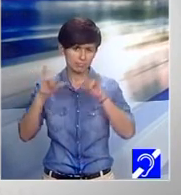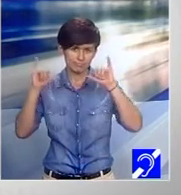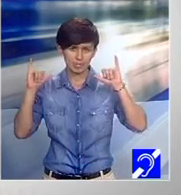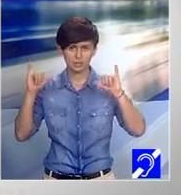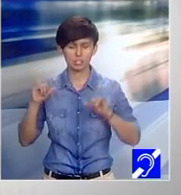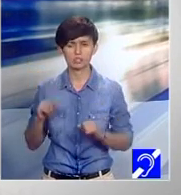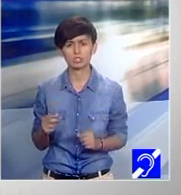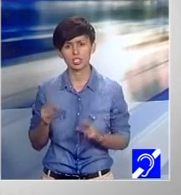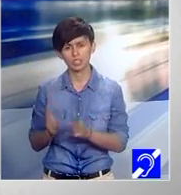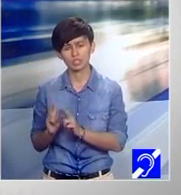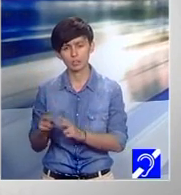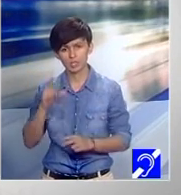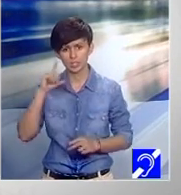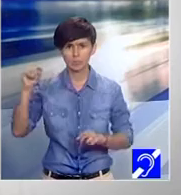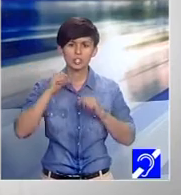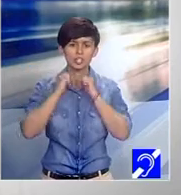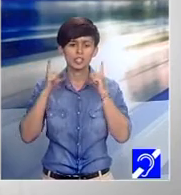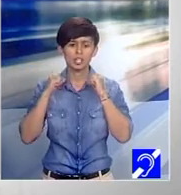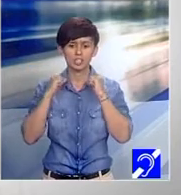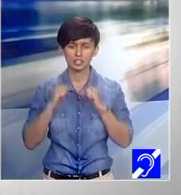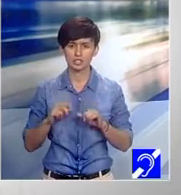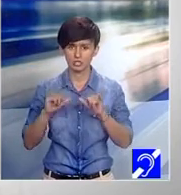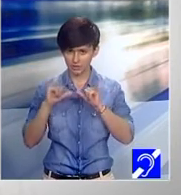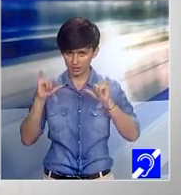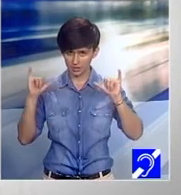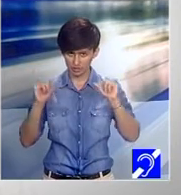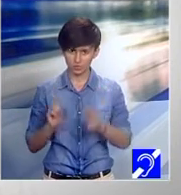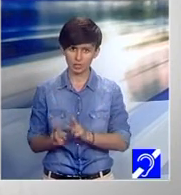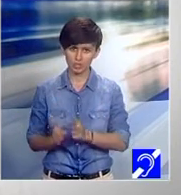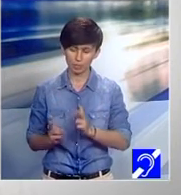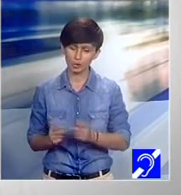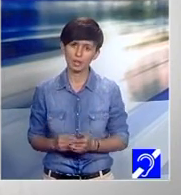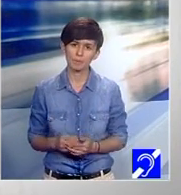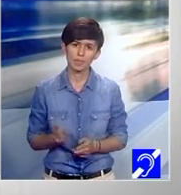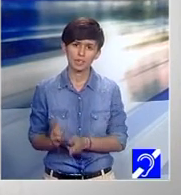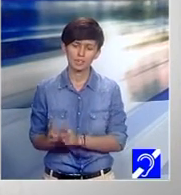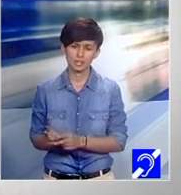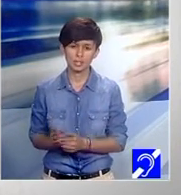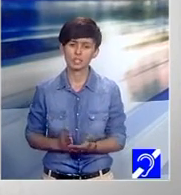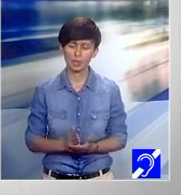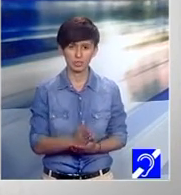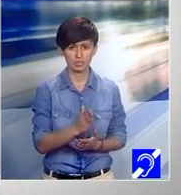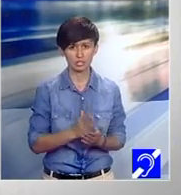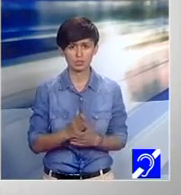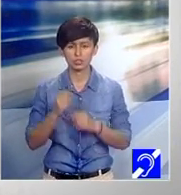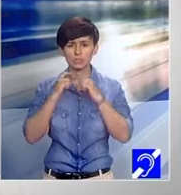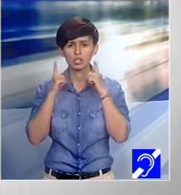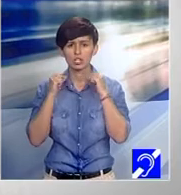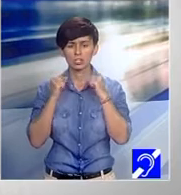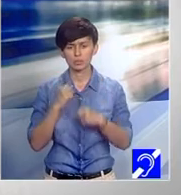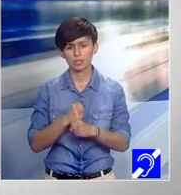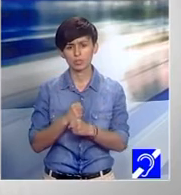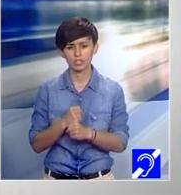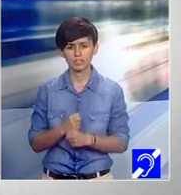să nu piardă din achiziții, să se dezvolte absolut normal sub tratament continuu, acel copil va face multă